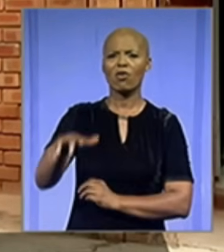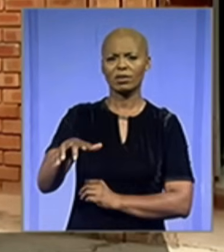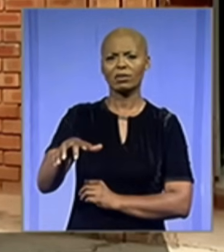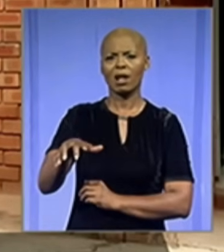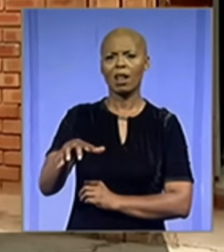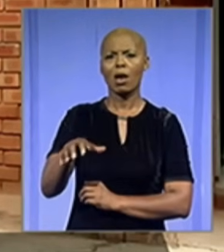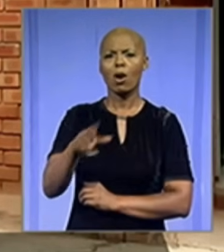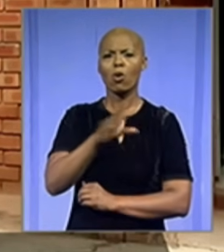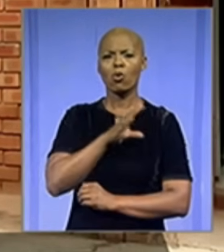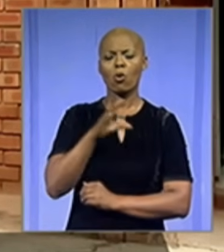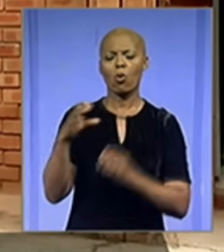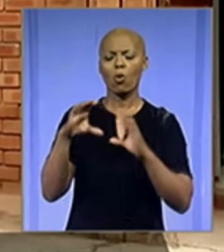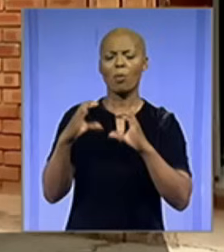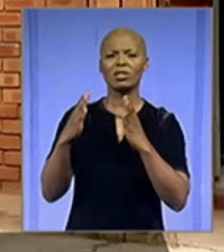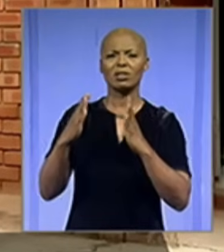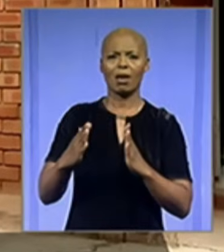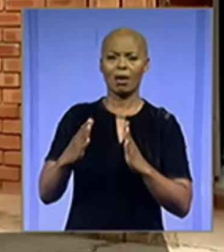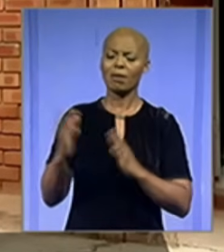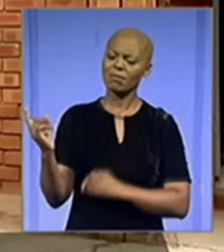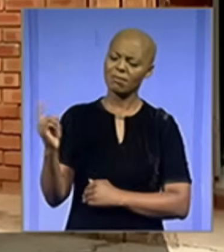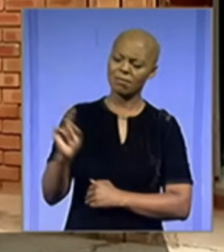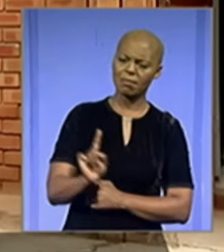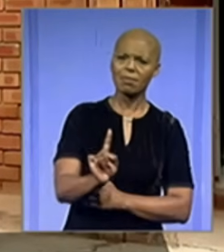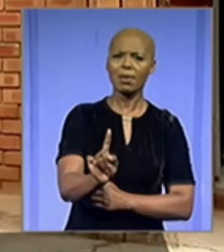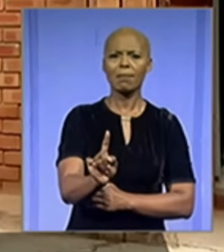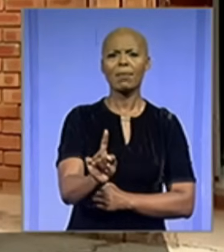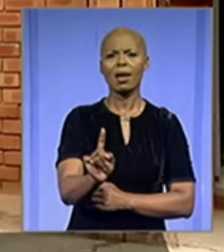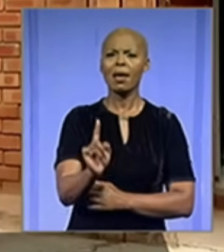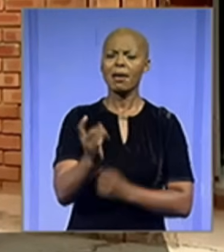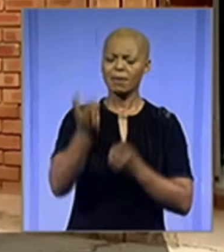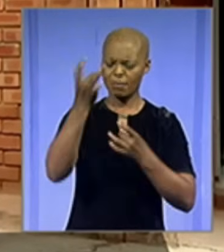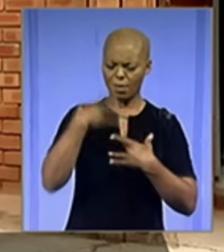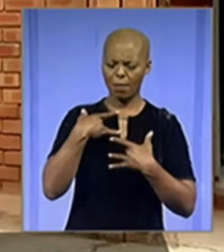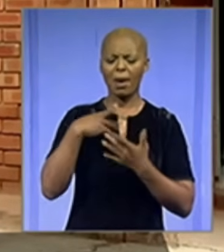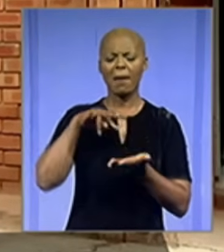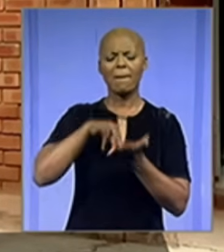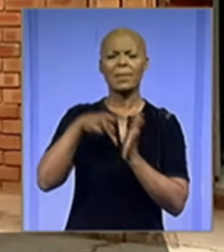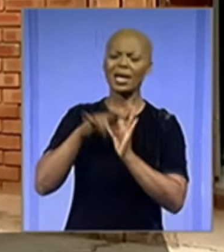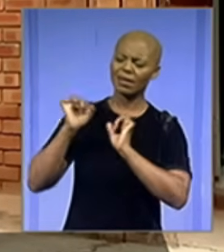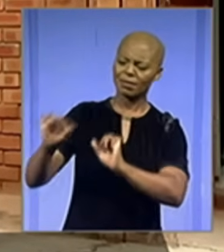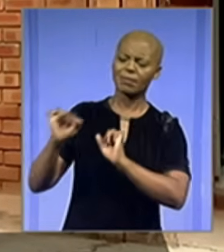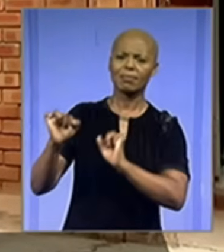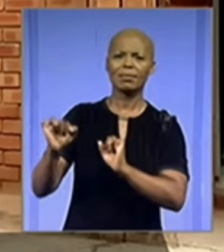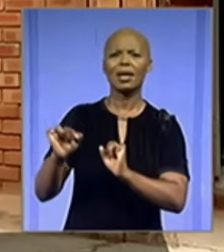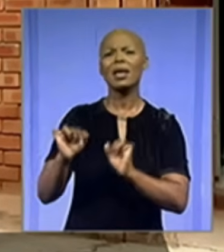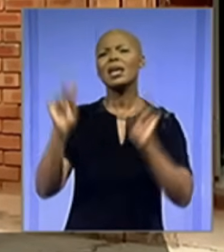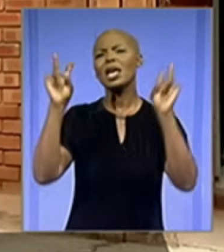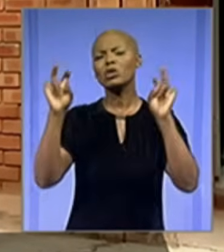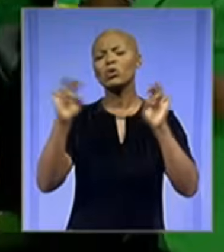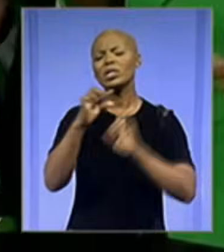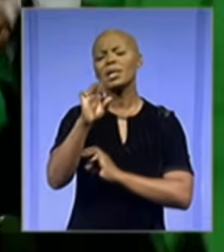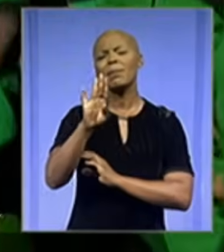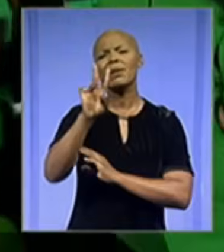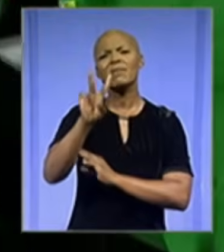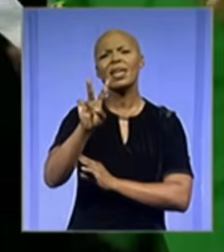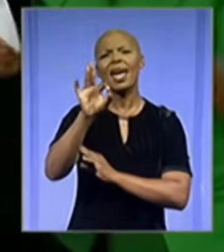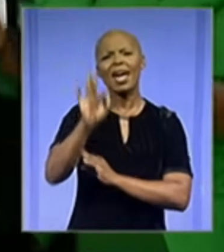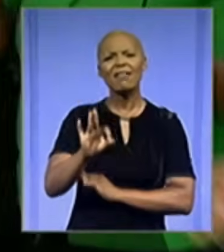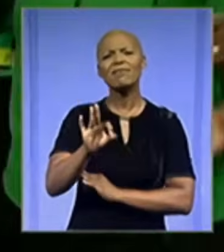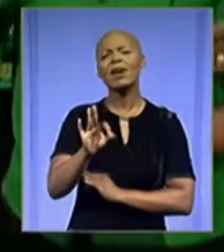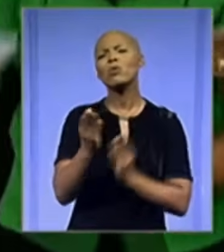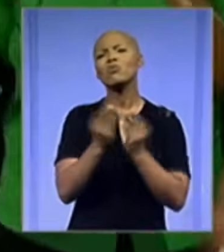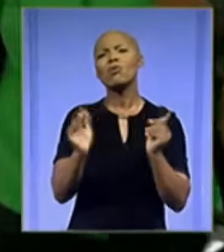and give us their plan in terms of how they plan to deal with GBVF. Liki